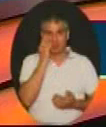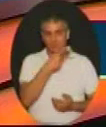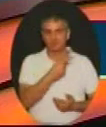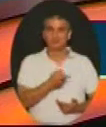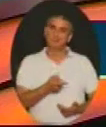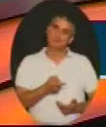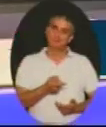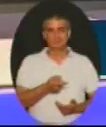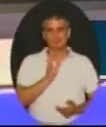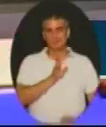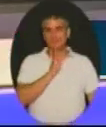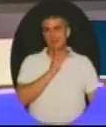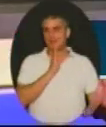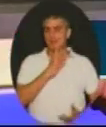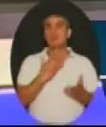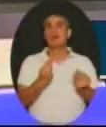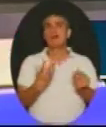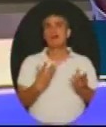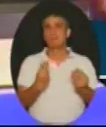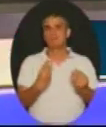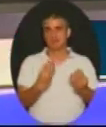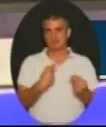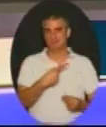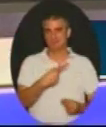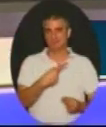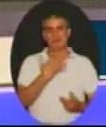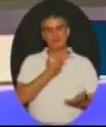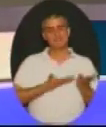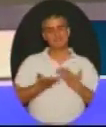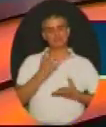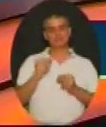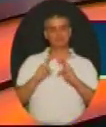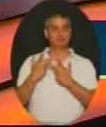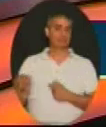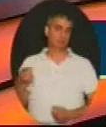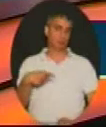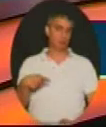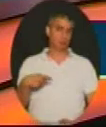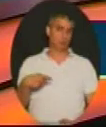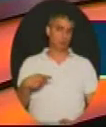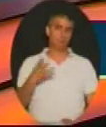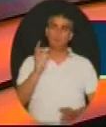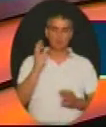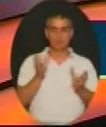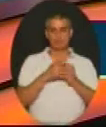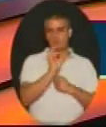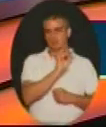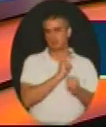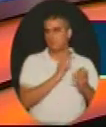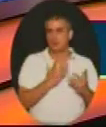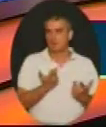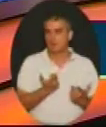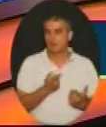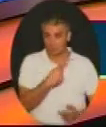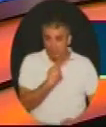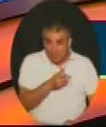לו בעיות... לא מעטות מבחינת היחסים שלו עם הציבור הישראלי, בעיקר עם המחנה שלו גם.